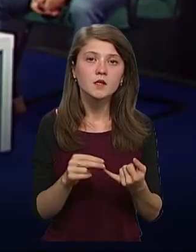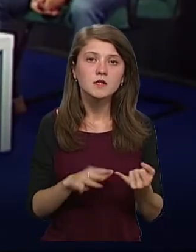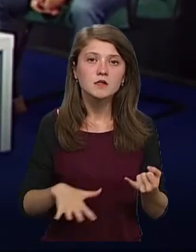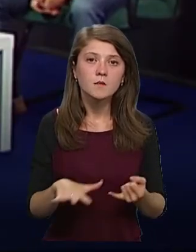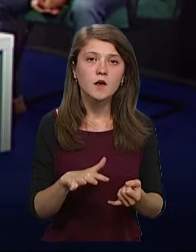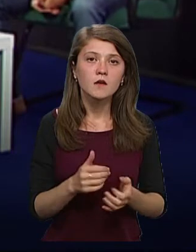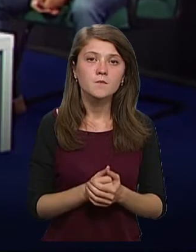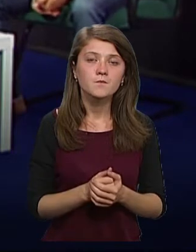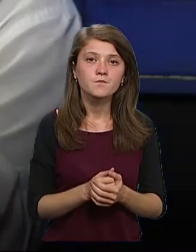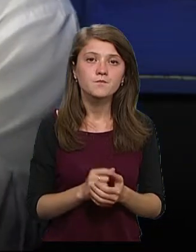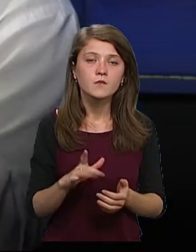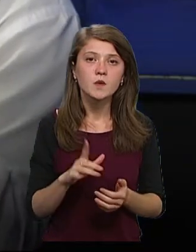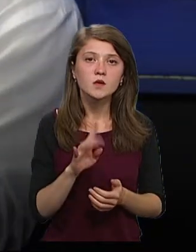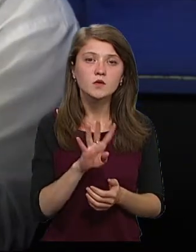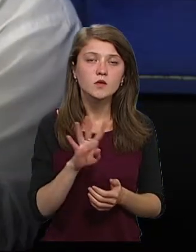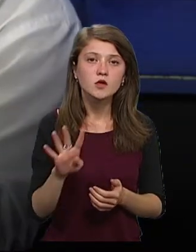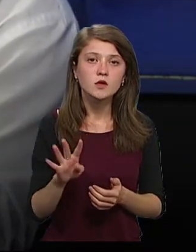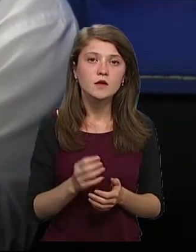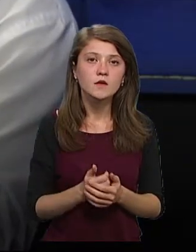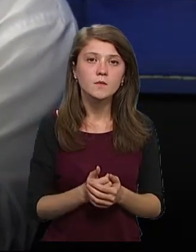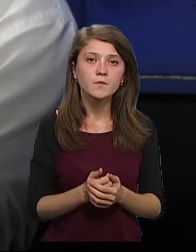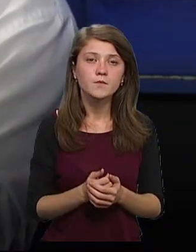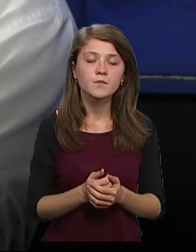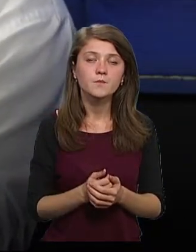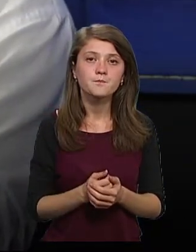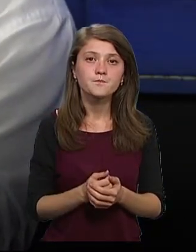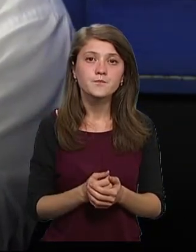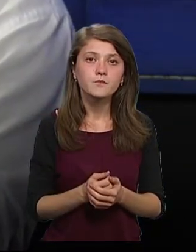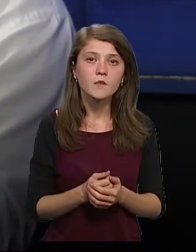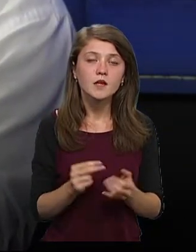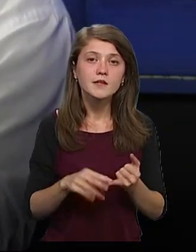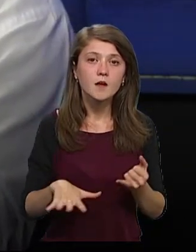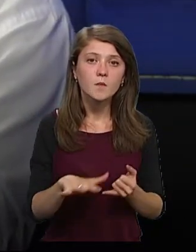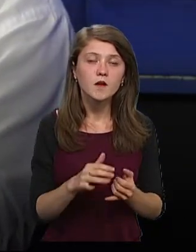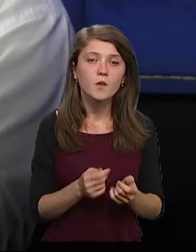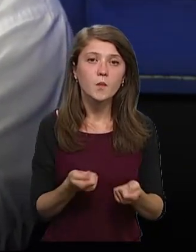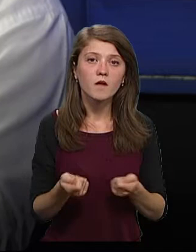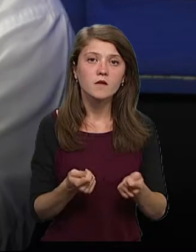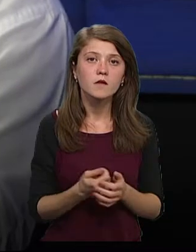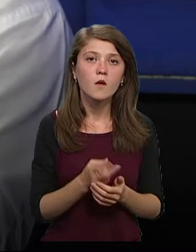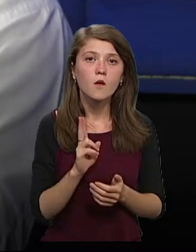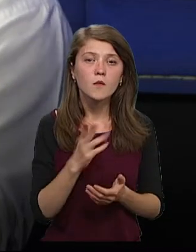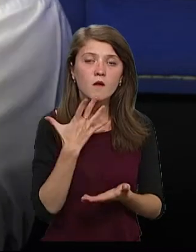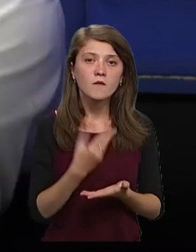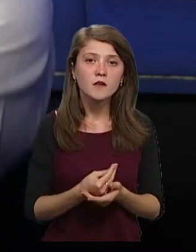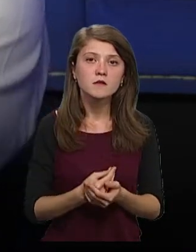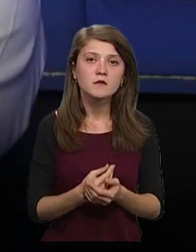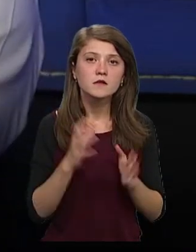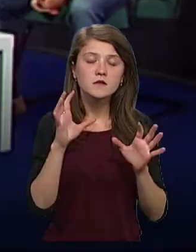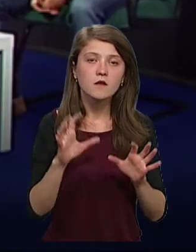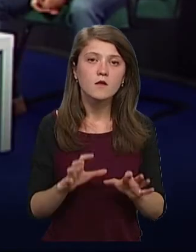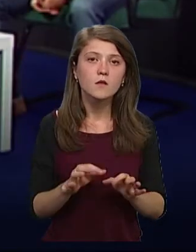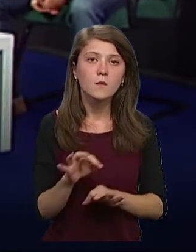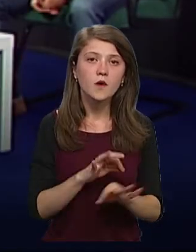об'єднані територіальні громади 44 у нас ключова, отримали землі в управління, комунальну власність, так? Законопроєкт